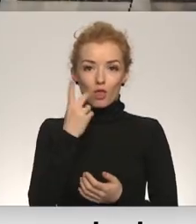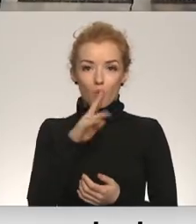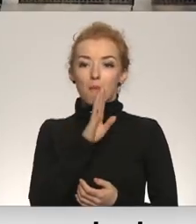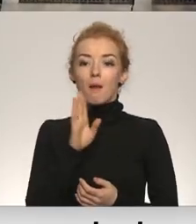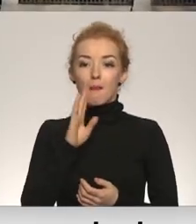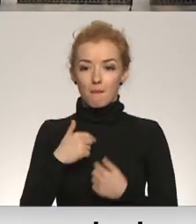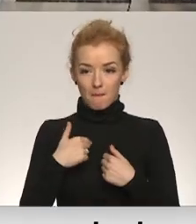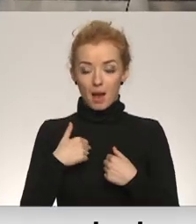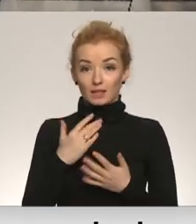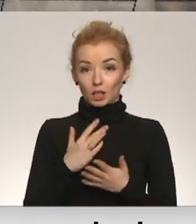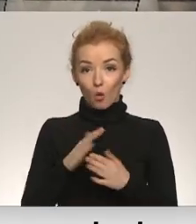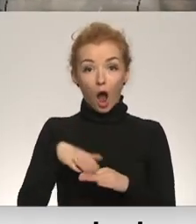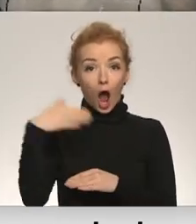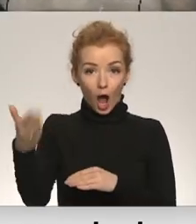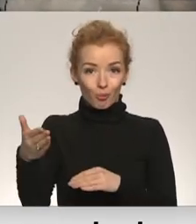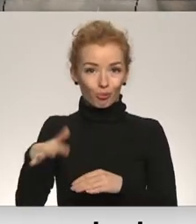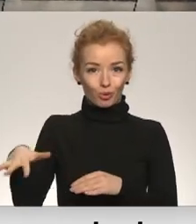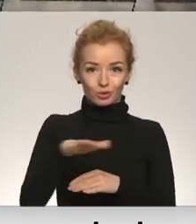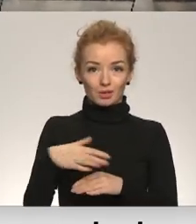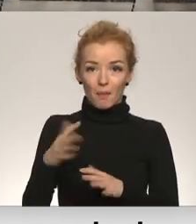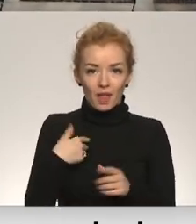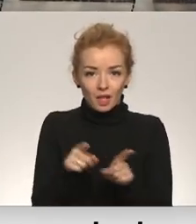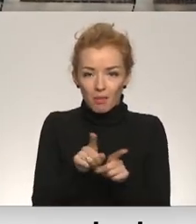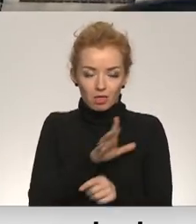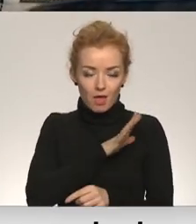ārpus patvērtnes, un es nevaru gulēt.